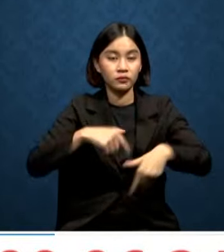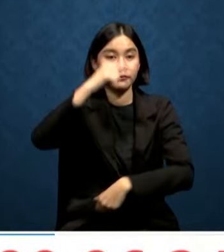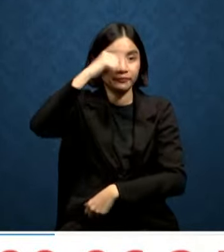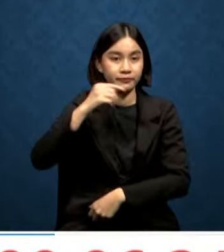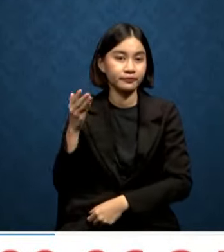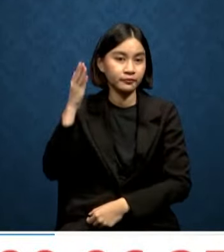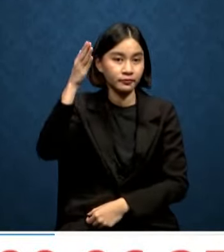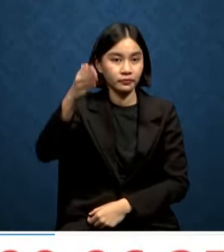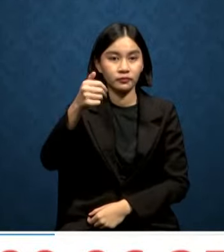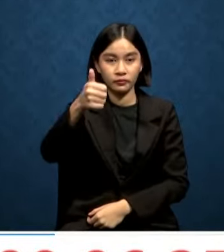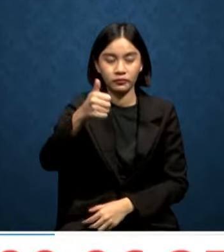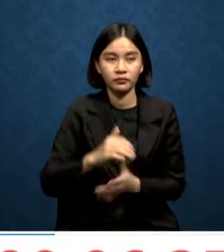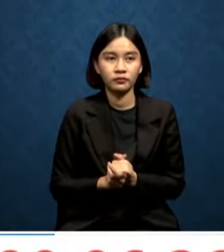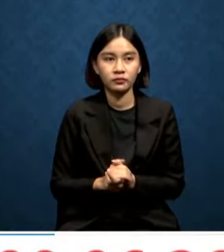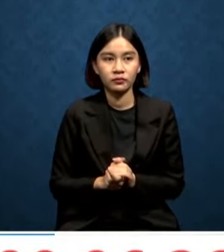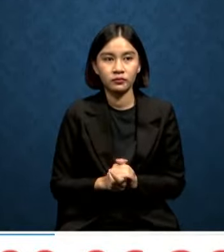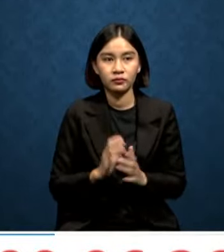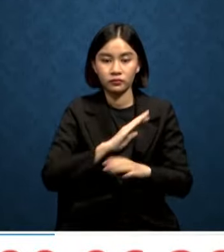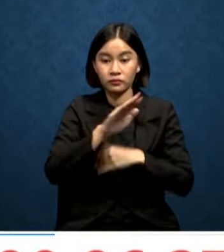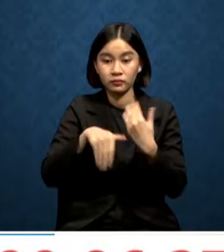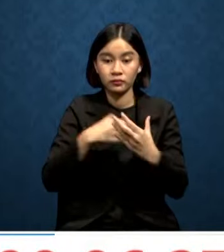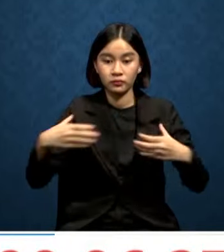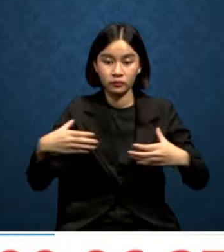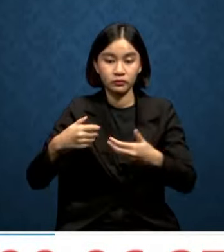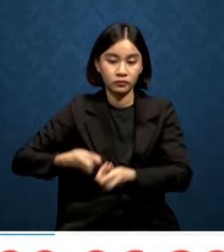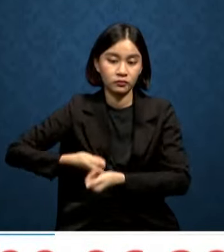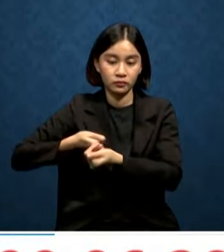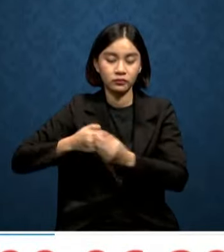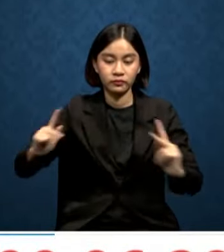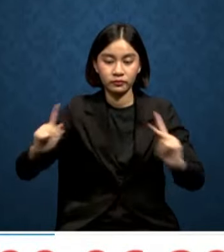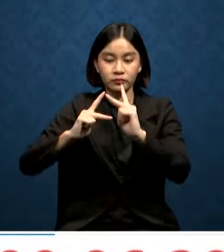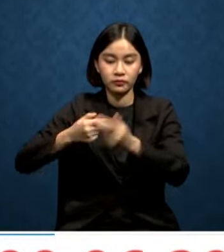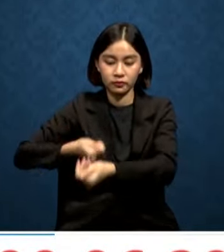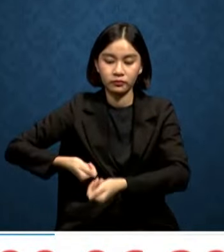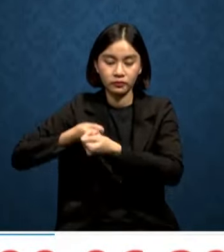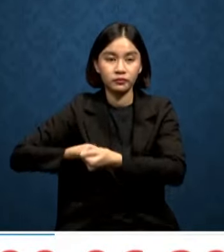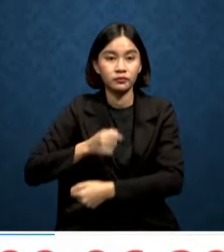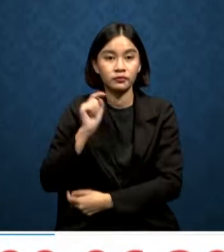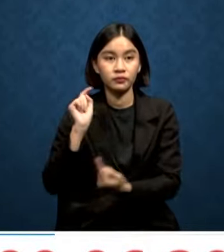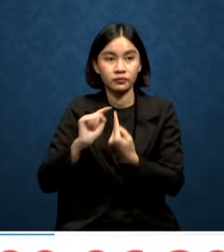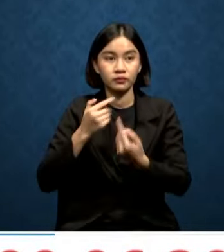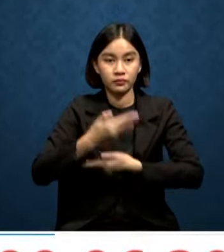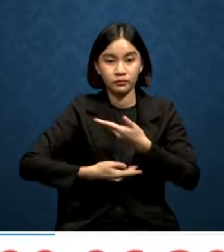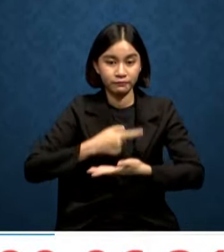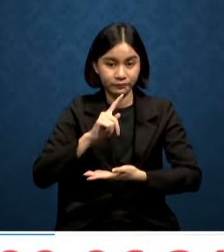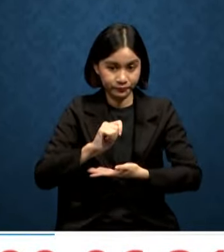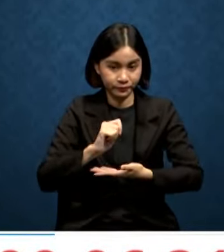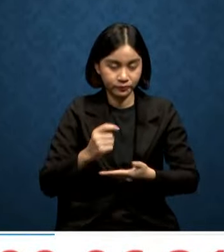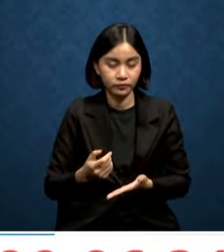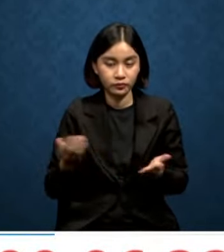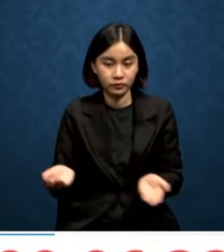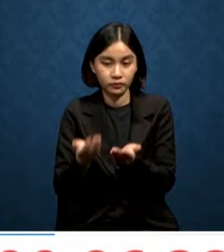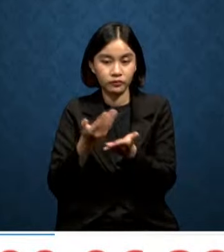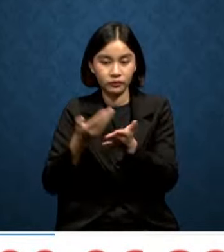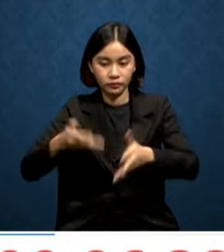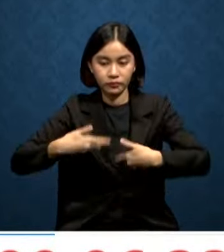นะครับในส่วนของด้านภาพรวมกระทรวงเกษตรครับผมต้องเรียนว่าเราเน้นย้ำในเรื่องของตลาดนำนวัตกรรมเสริมเพิ่มรายได้น